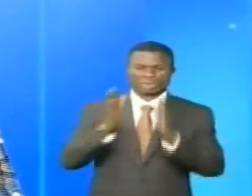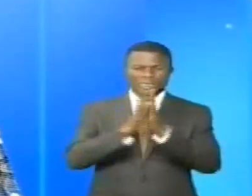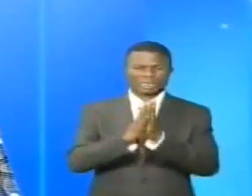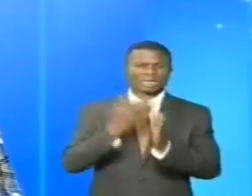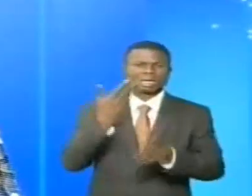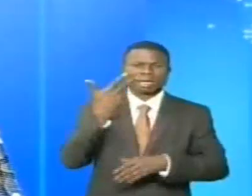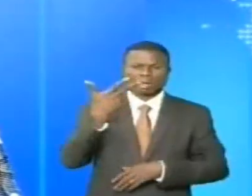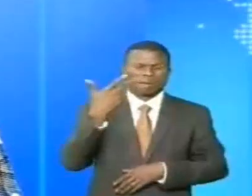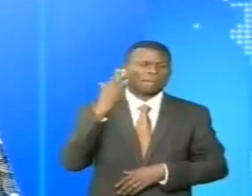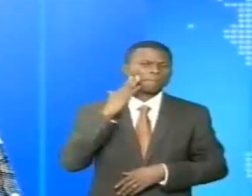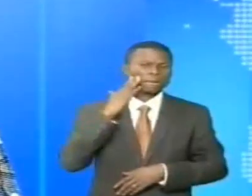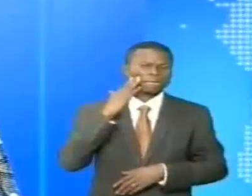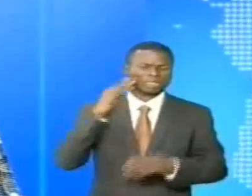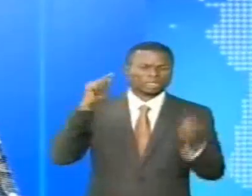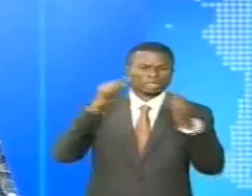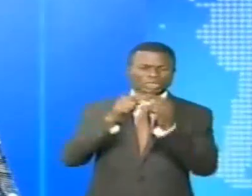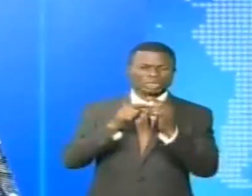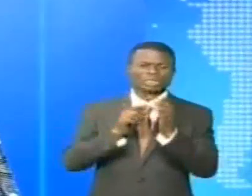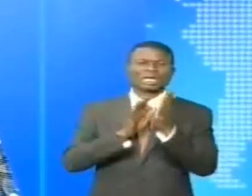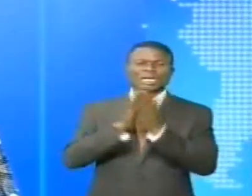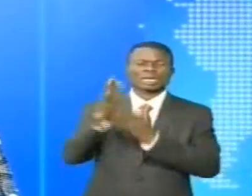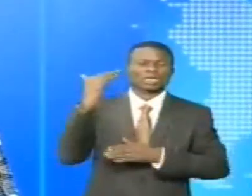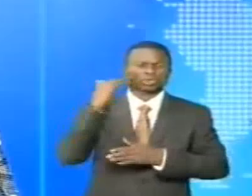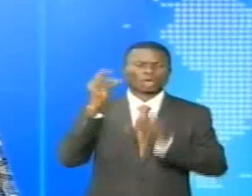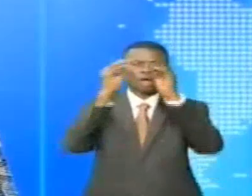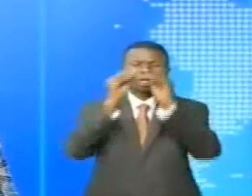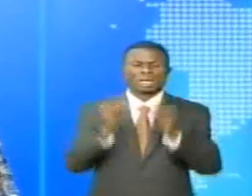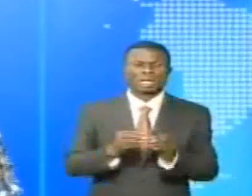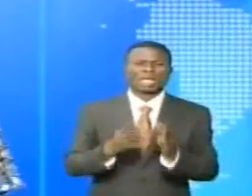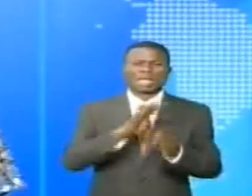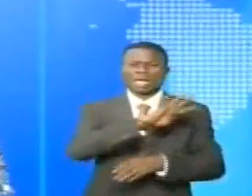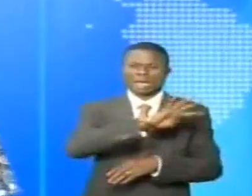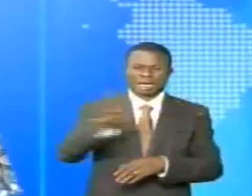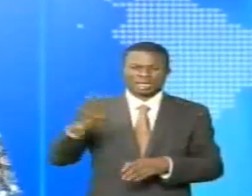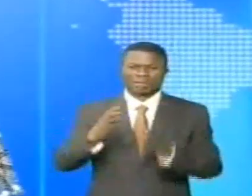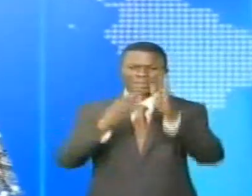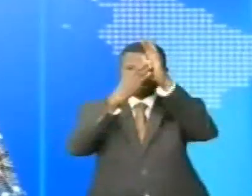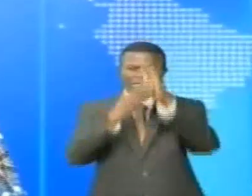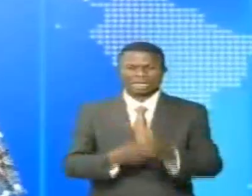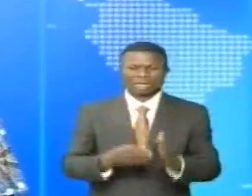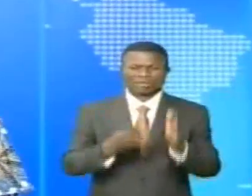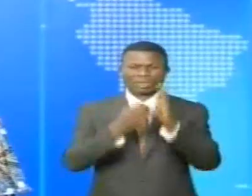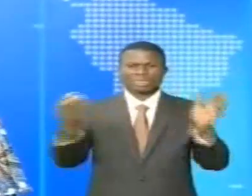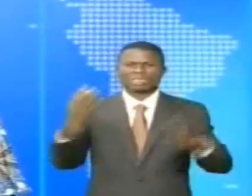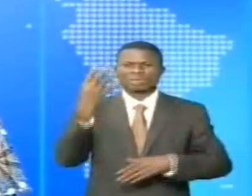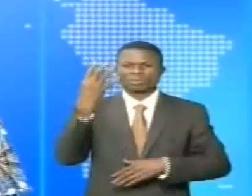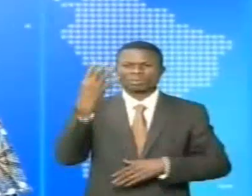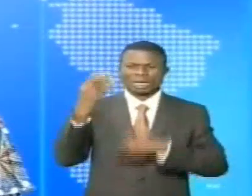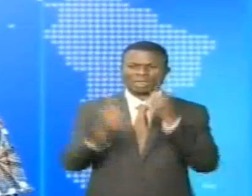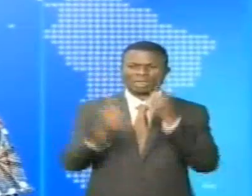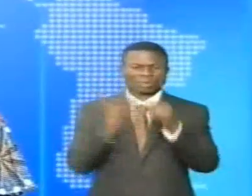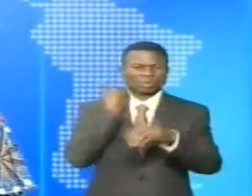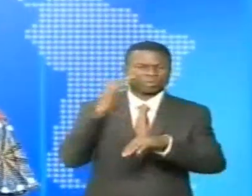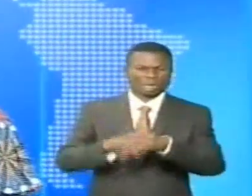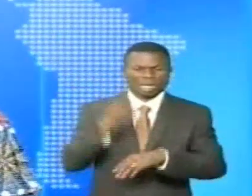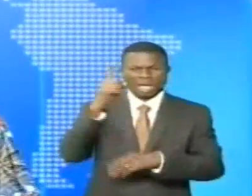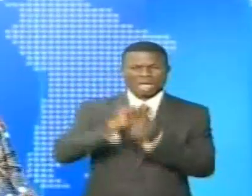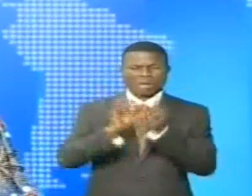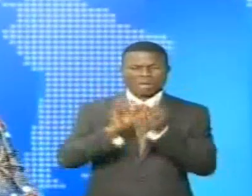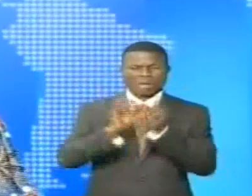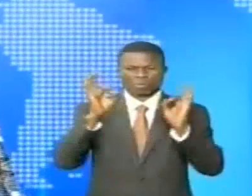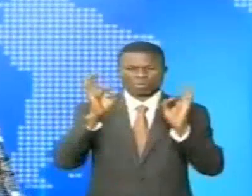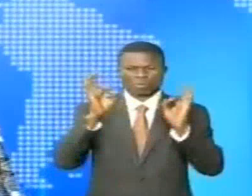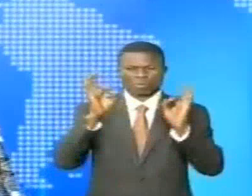jusqu'au 15 juin, le cumul est de 4 974 cas confirmés, dont un cas probable, 112